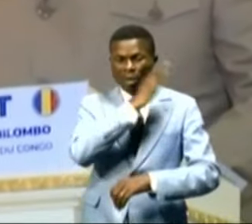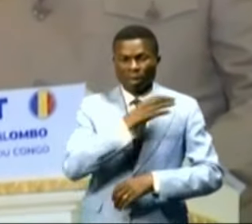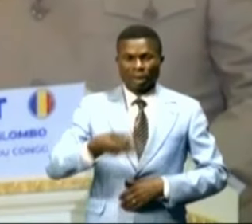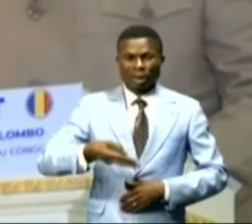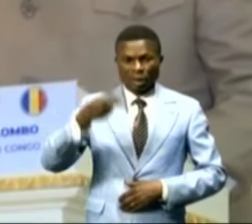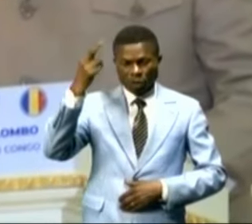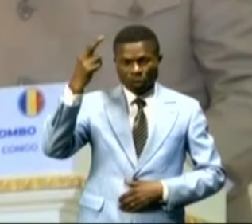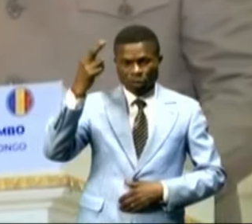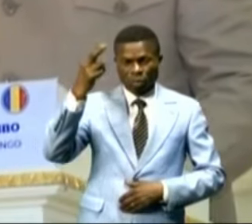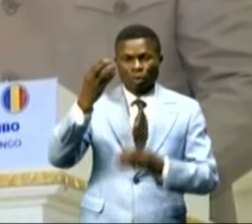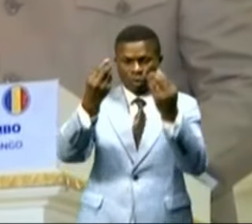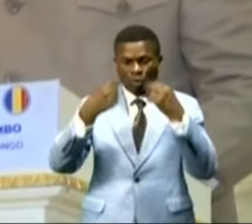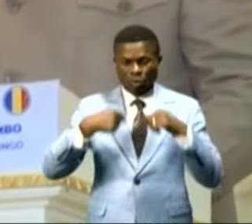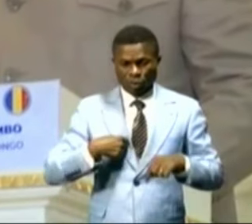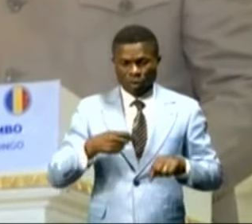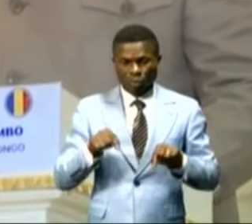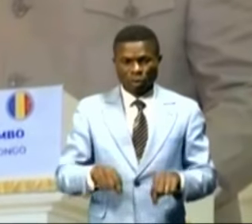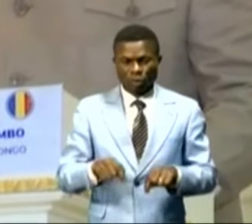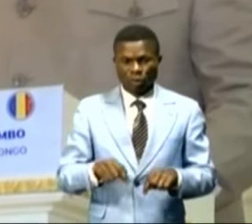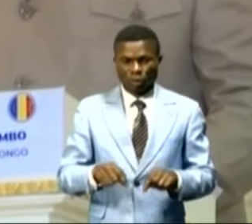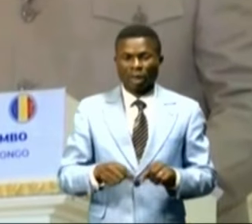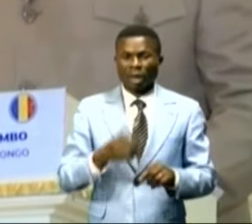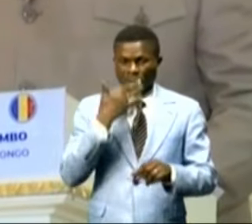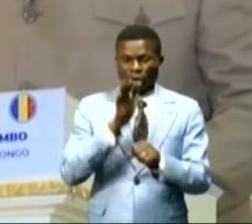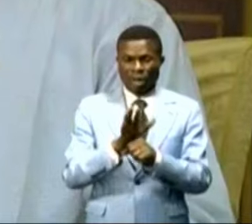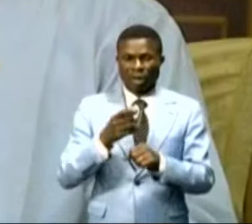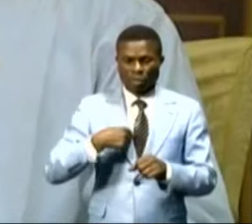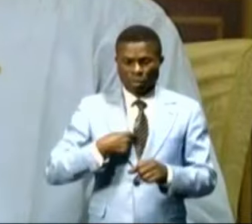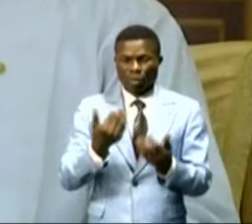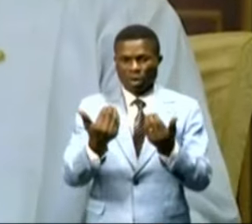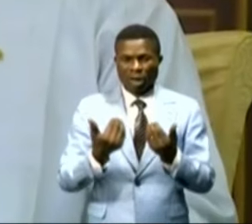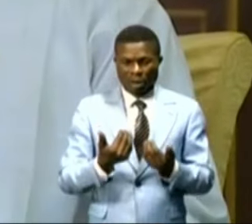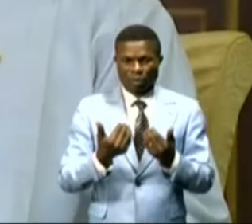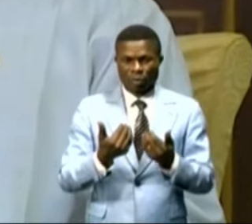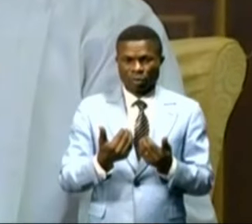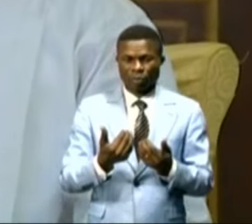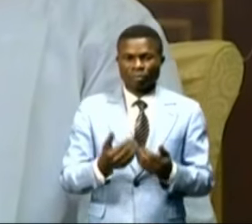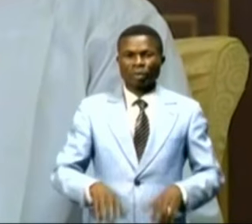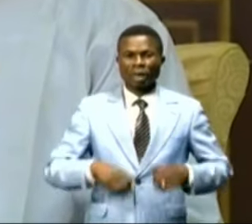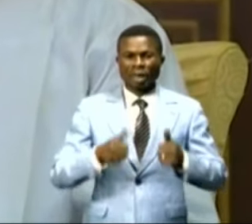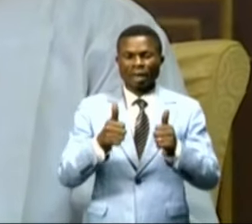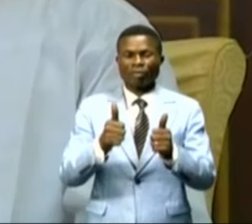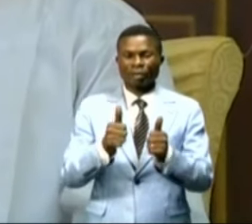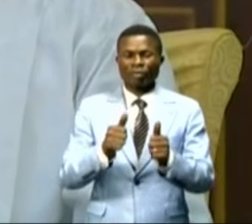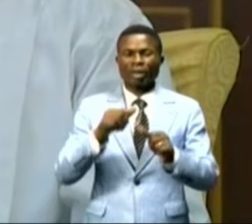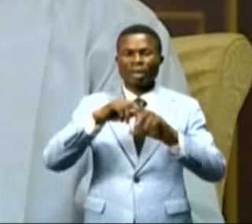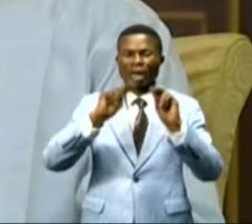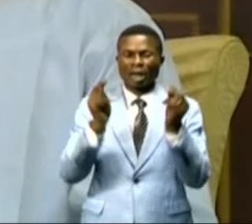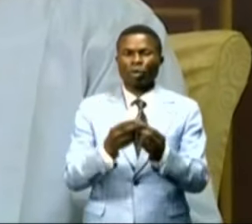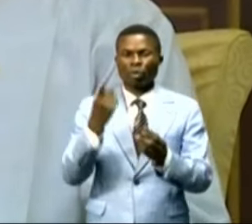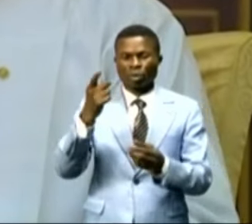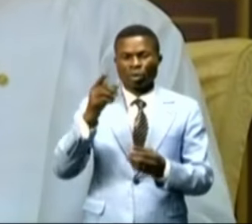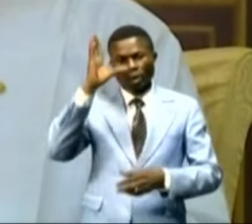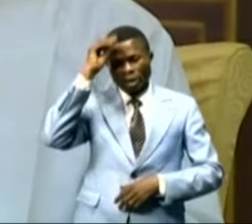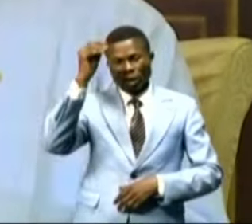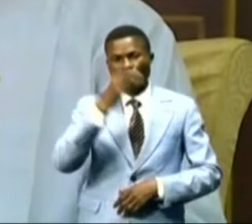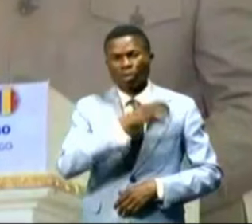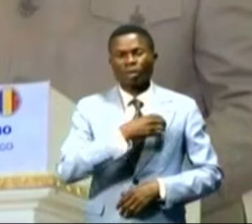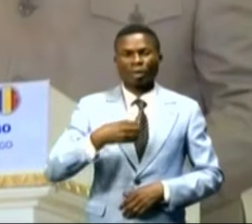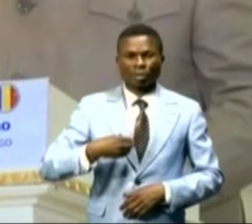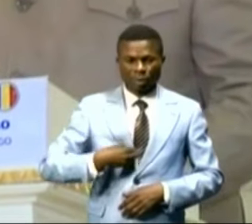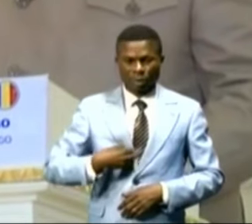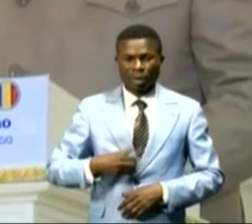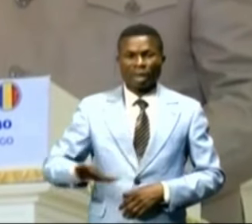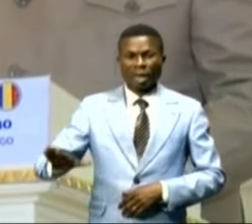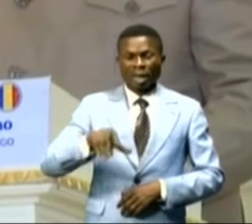suis l'objet ce jour me rassure sur la volonté du vouloir vivre collectif des hommes et des femmes de ce